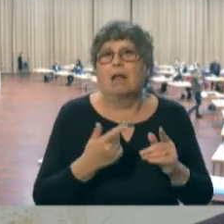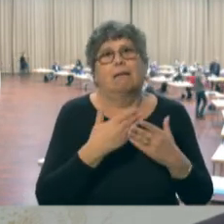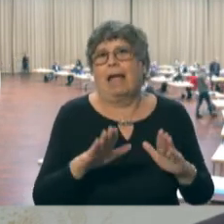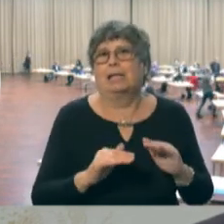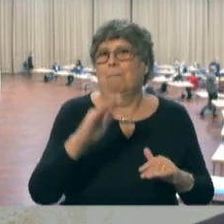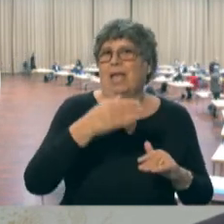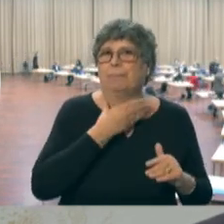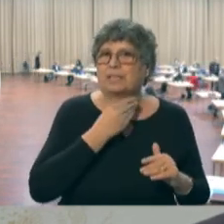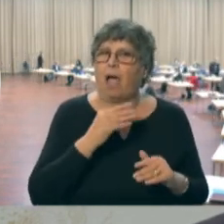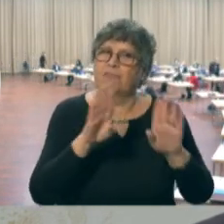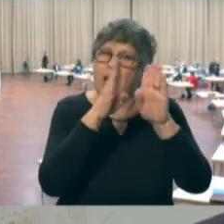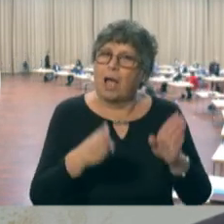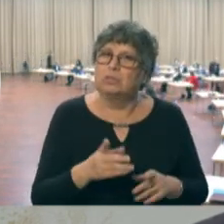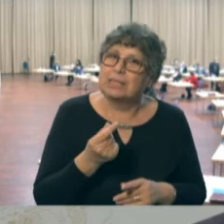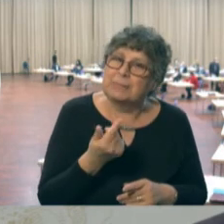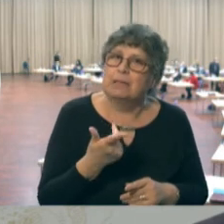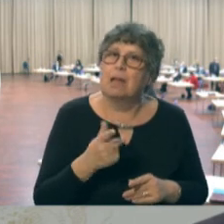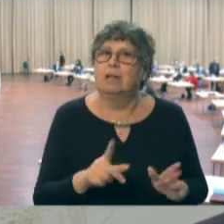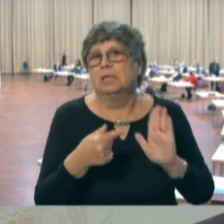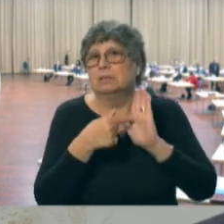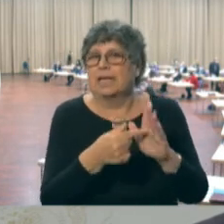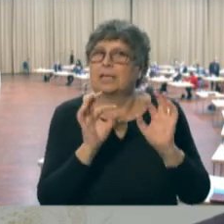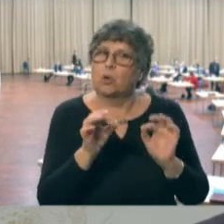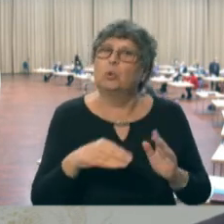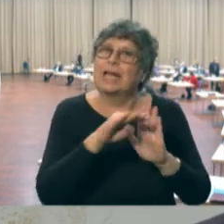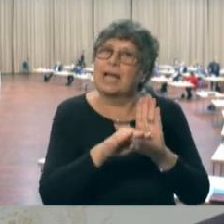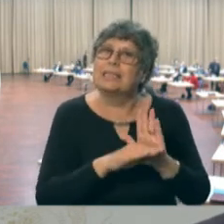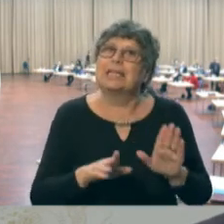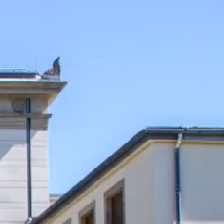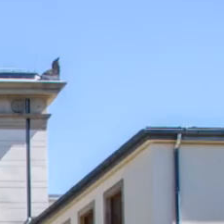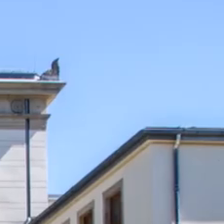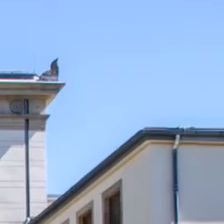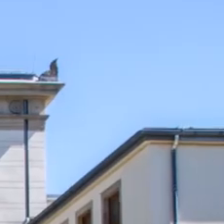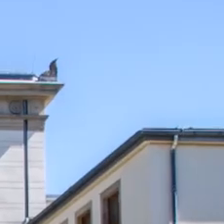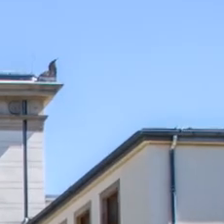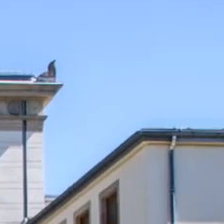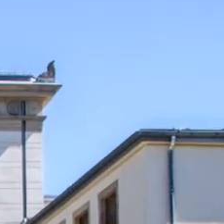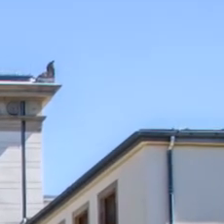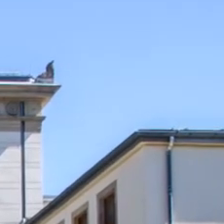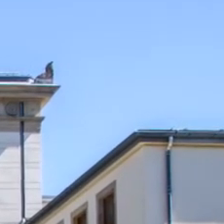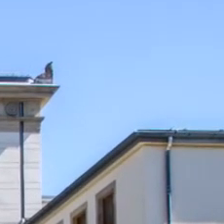Mehrbedarfe an Haushaltsmitteln. Das zeigt, gute Gesetzgebung muss nicht immer teuer sein. Vielen Dank.